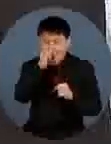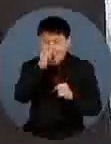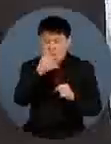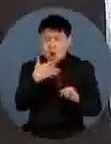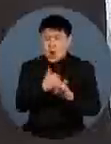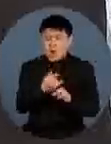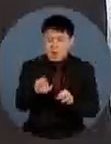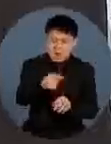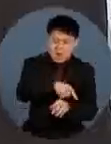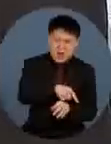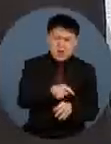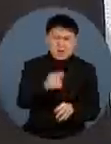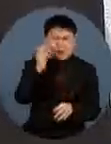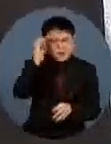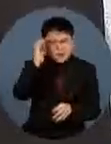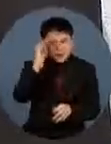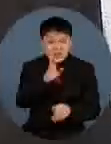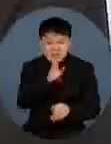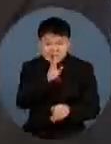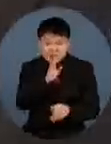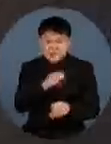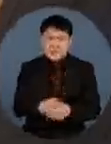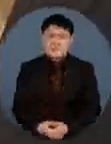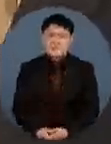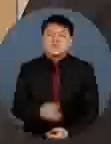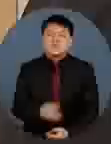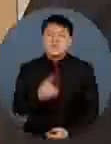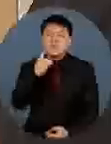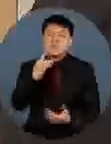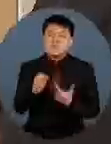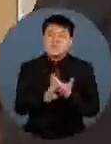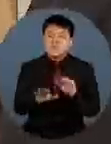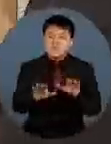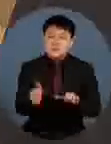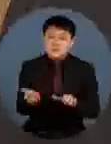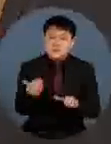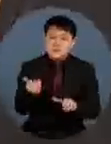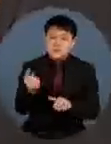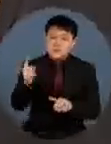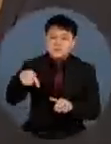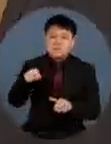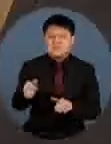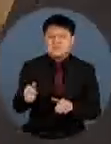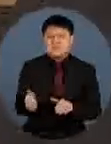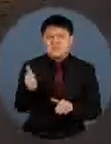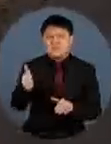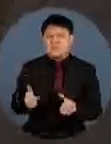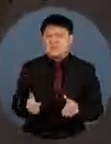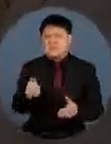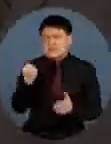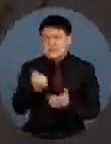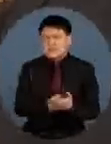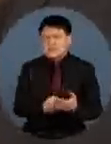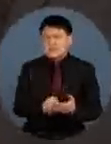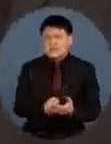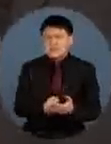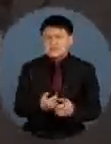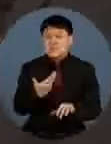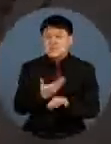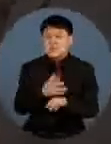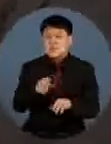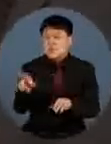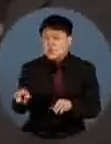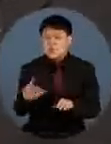있으면 먹고 치중 가면 골치 아파지죠. 지금은 이제 할 수 없고. 자, 그렇기 때문에 아까 허그 치는 네. 게 좋았네요. 그러니까 밀고 나갈 수밖에 이거 할 때 다른 곳을